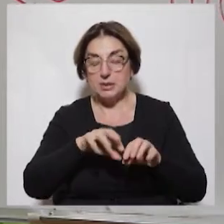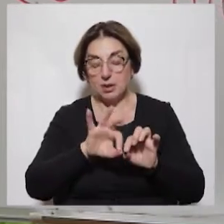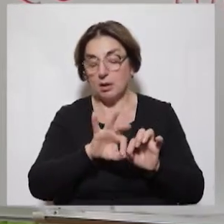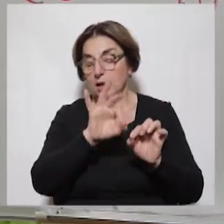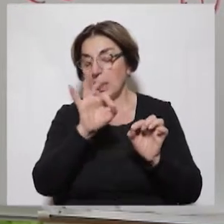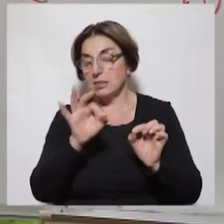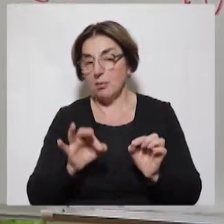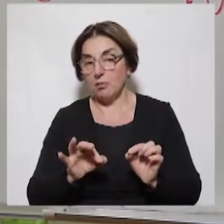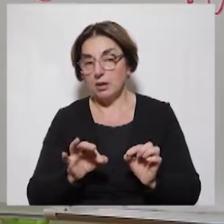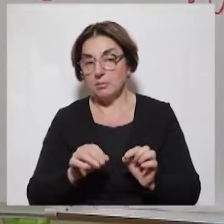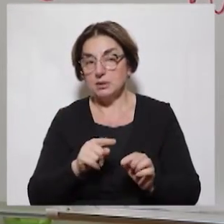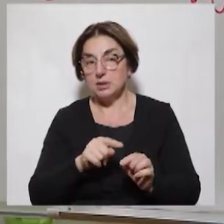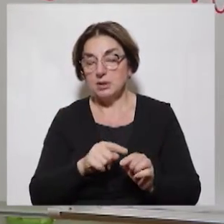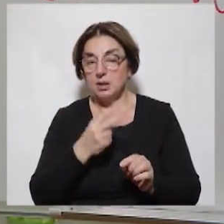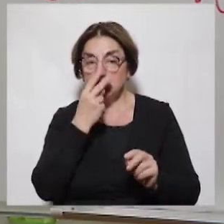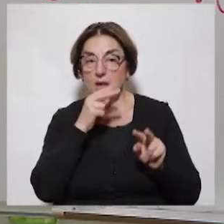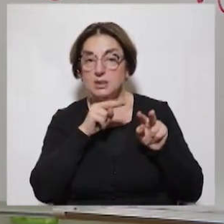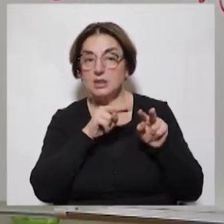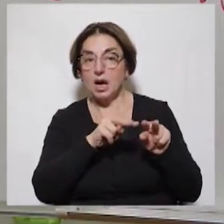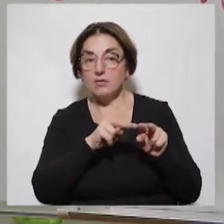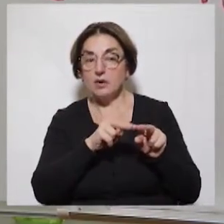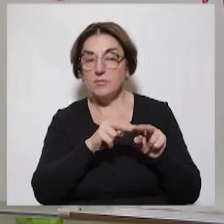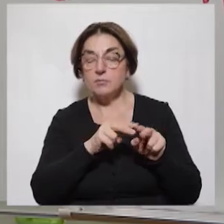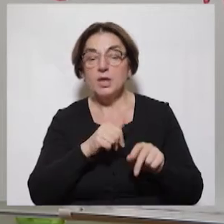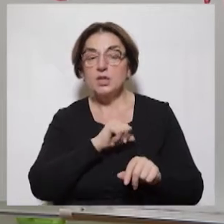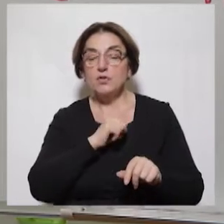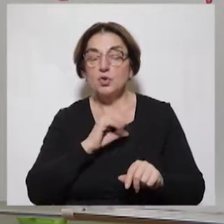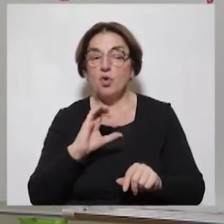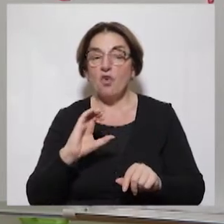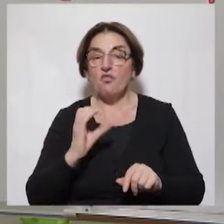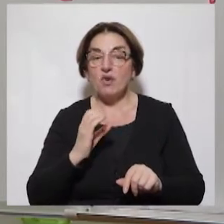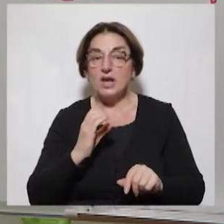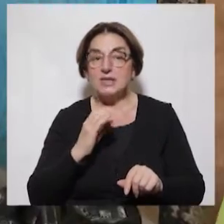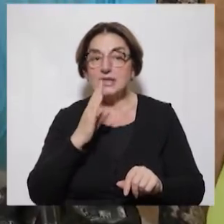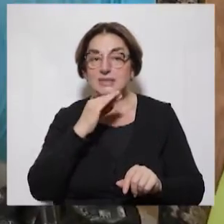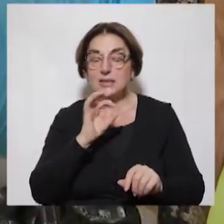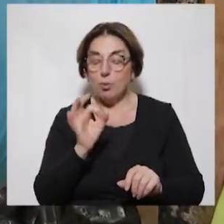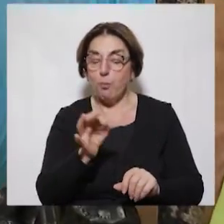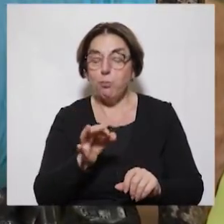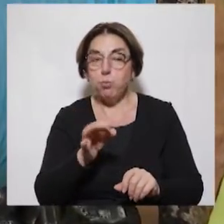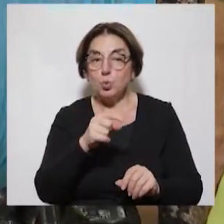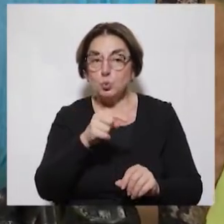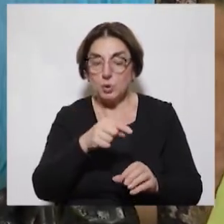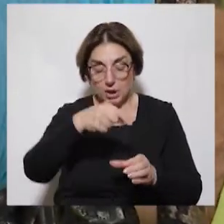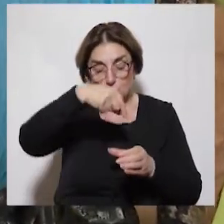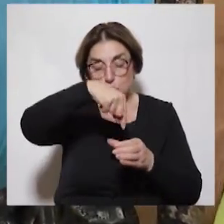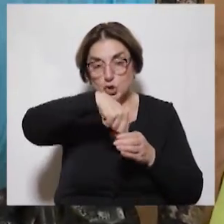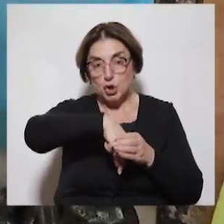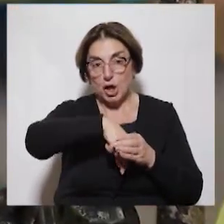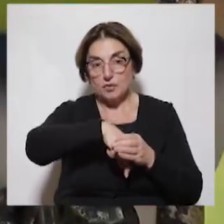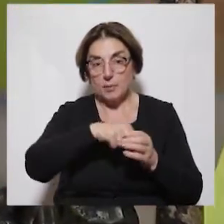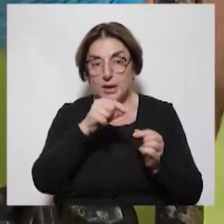გადამყვან მილს და დააკვირდით, მინდა დააკვირდეთ ვერცხლის წყლის ბურთულას. ვერცხლის წყლის ბურთულა ჩაშვებული